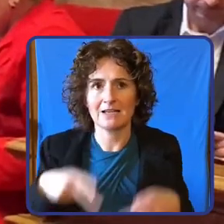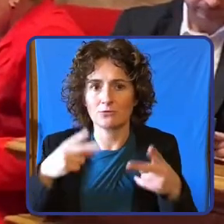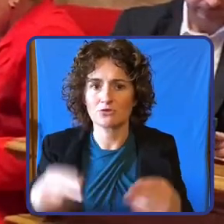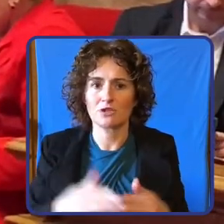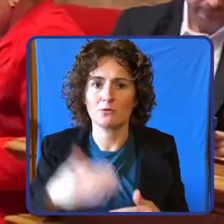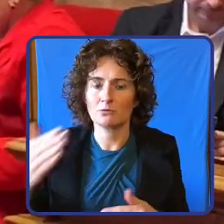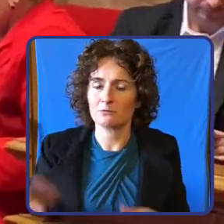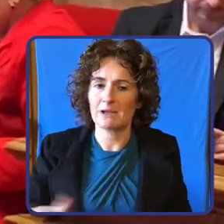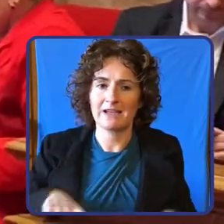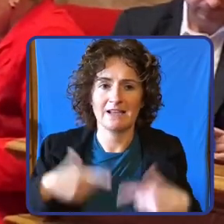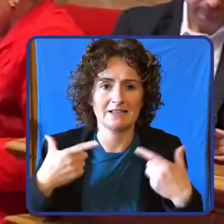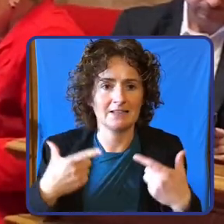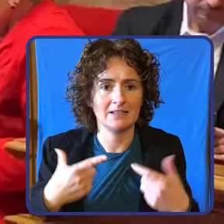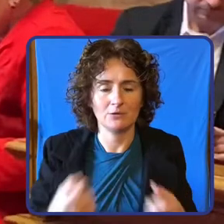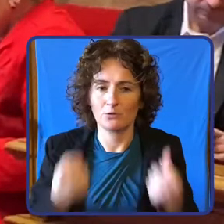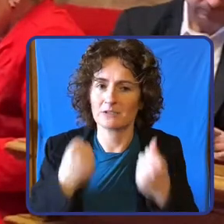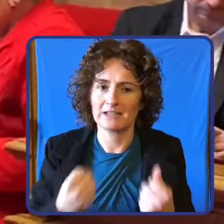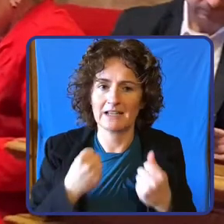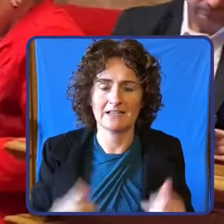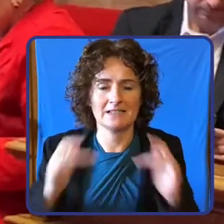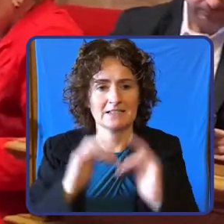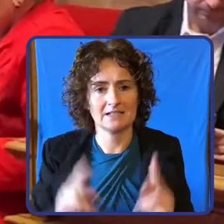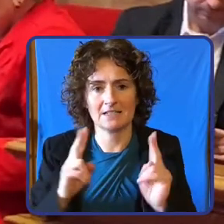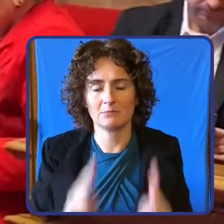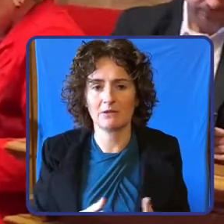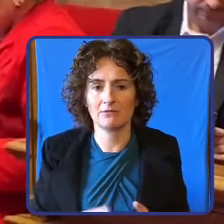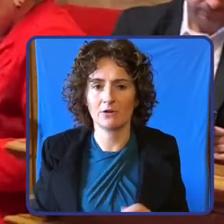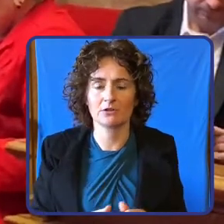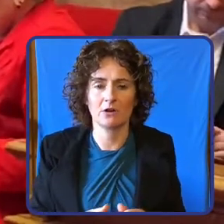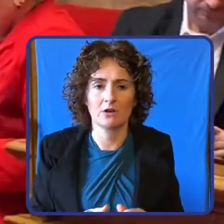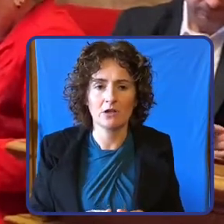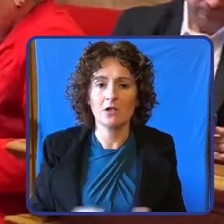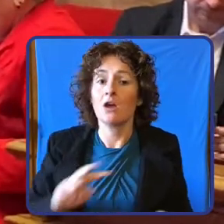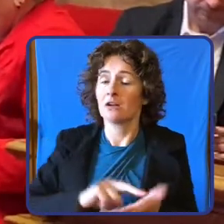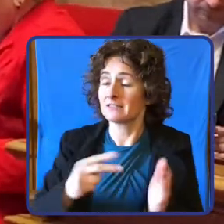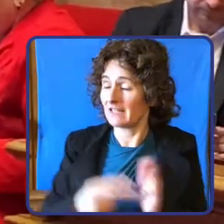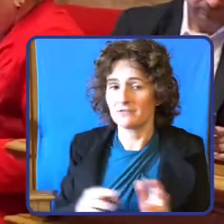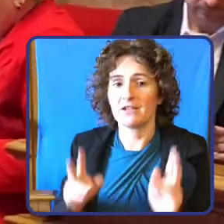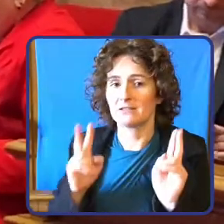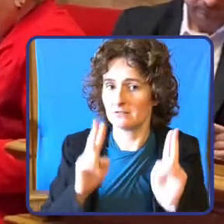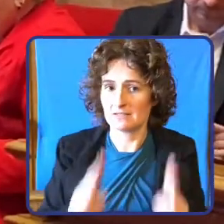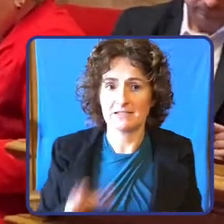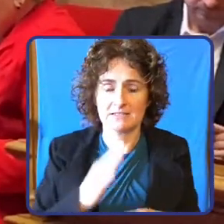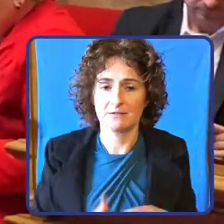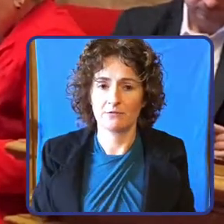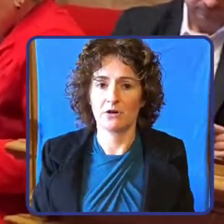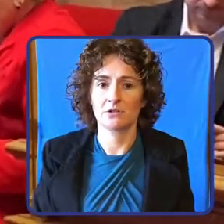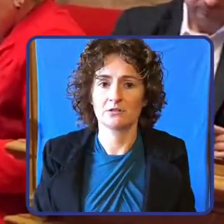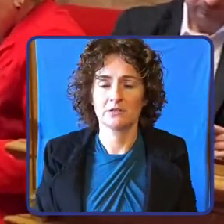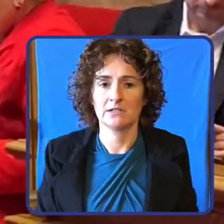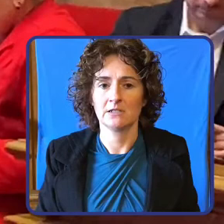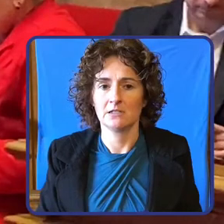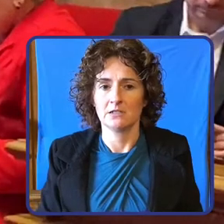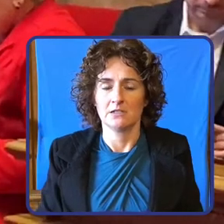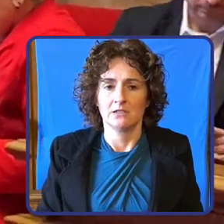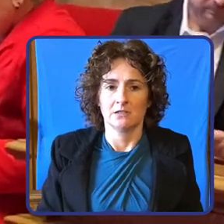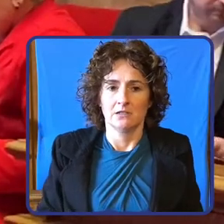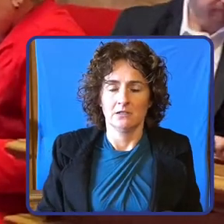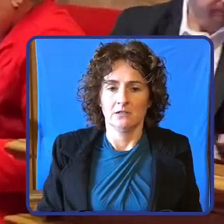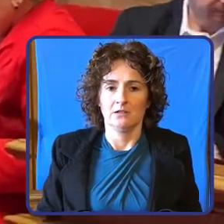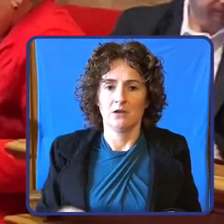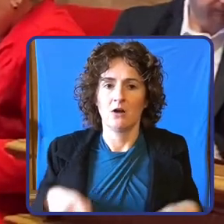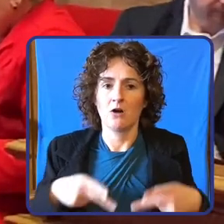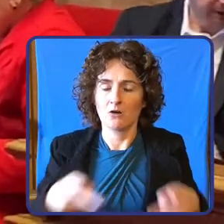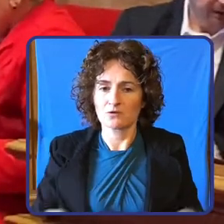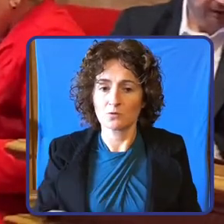hogy ez megvalósulna. Készen van. Tehát ennél... Terve készen van, a kisjátítás nem kell, miénk az út. Nem arról van szó, hanem a területek megszerzése,